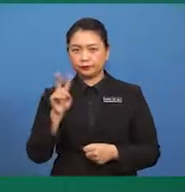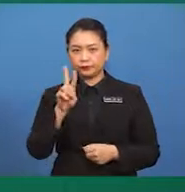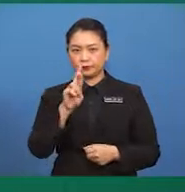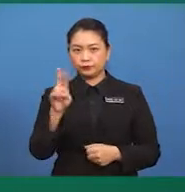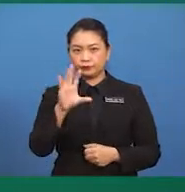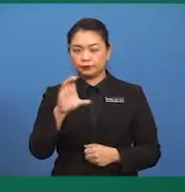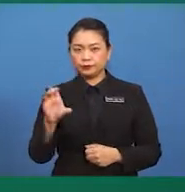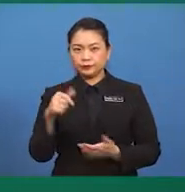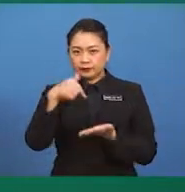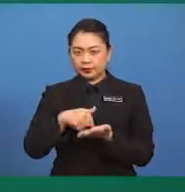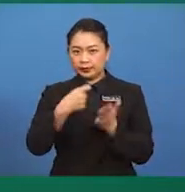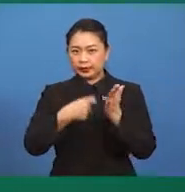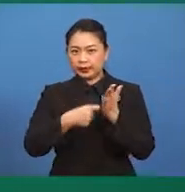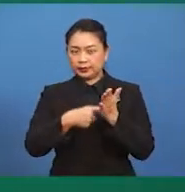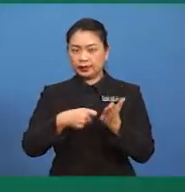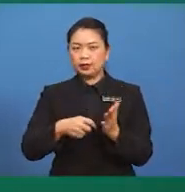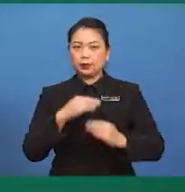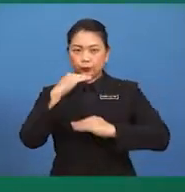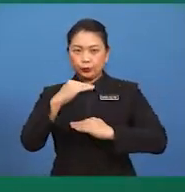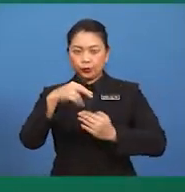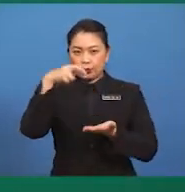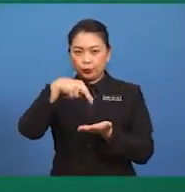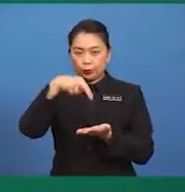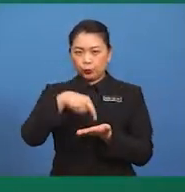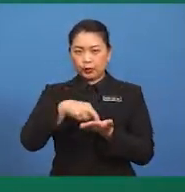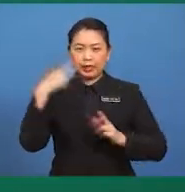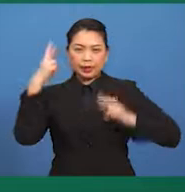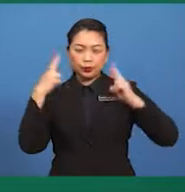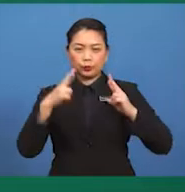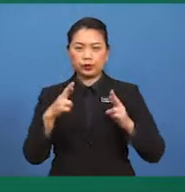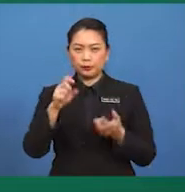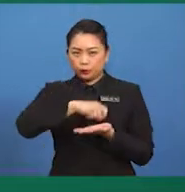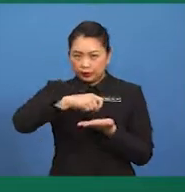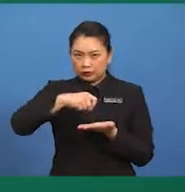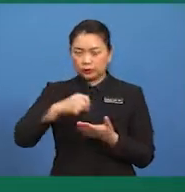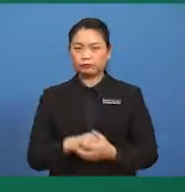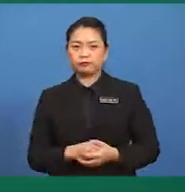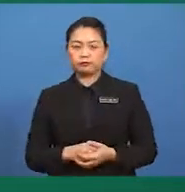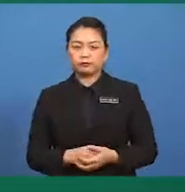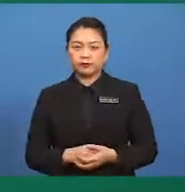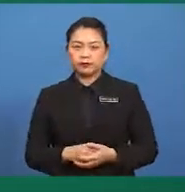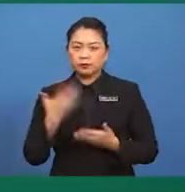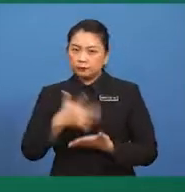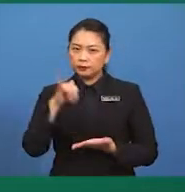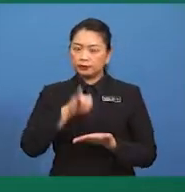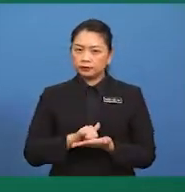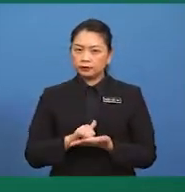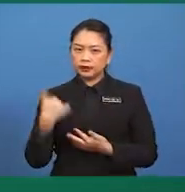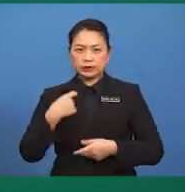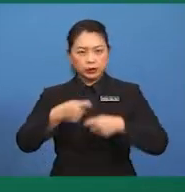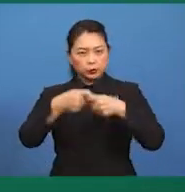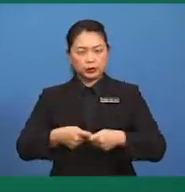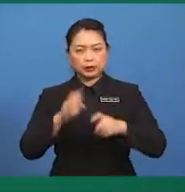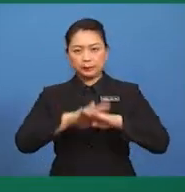RM2,500. Inilah nilai peruntukan hutang ragu yang akan direkod dalam penyata kedudukan kewangan. Seterusnya, kita tentukan